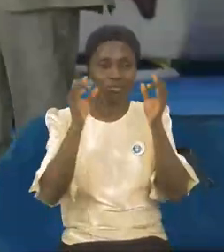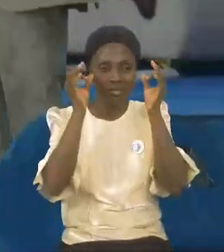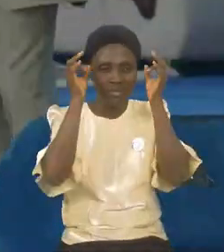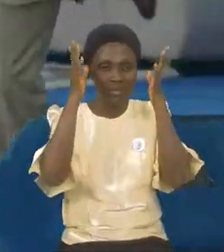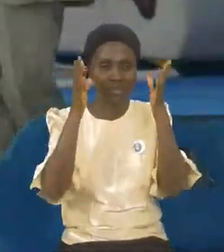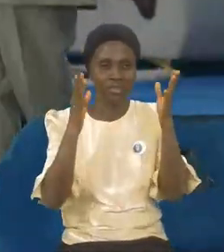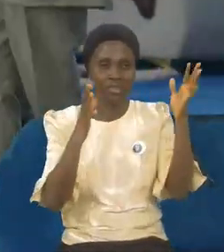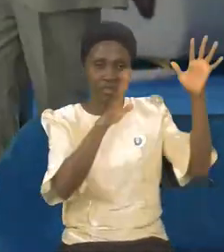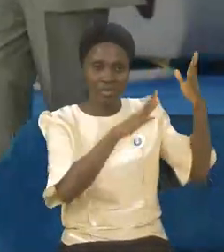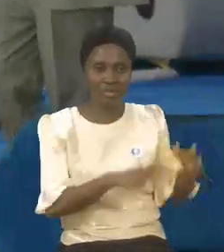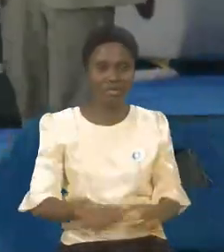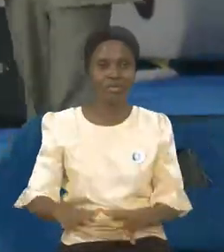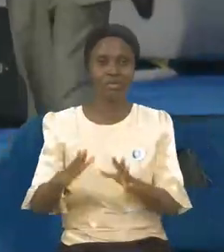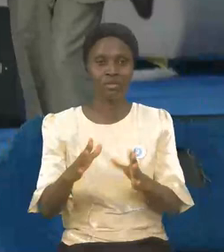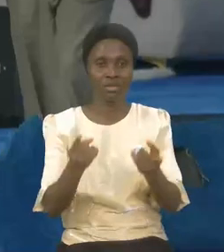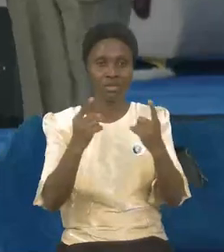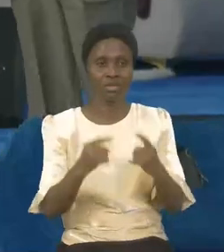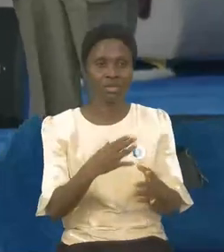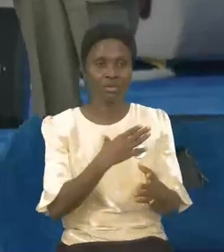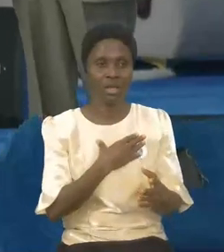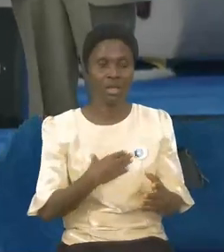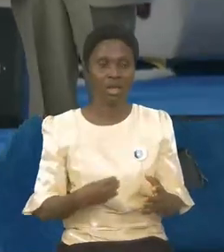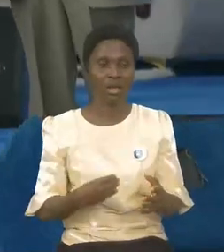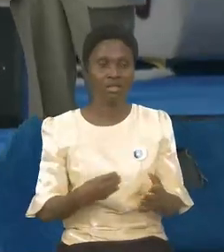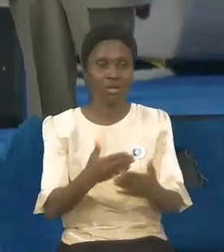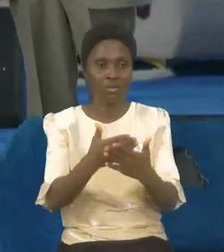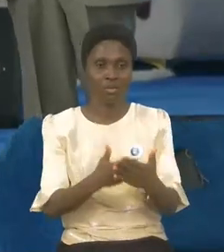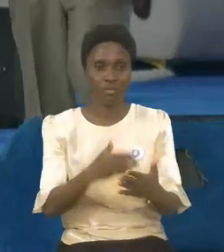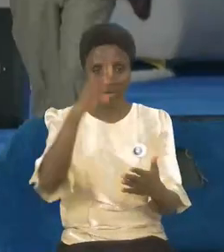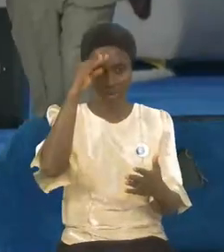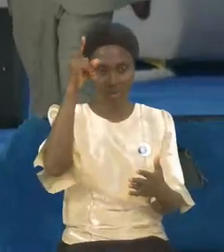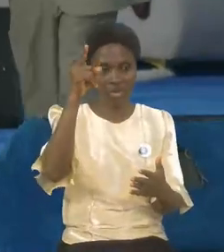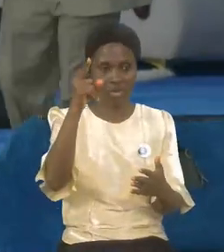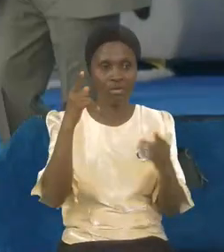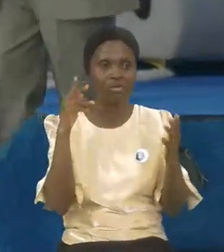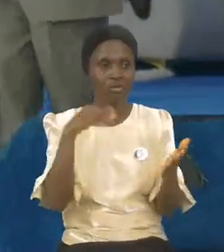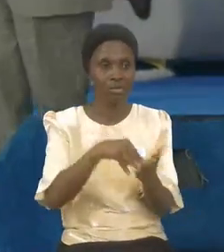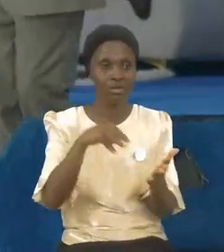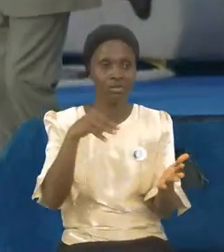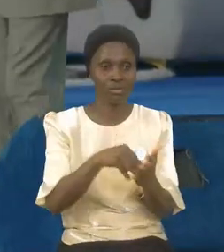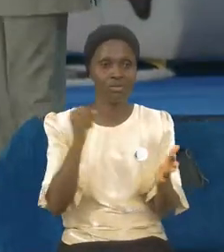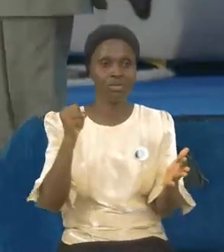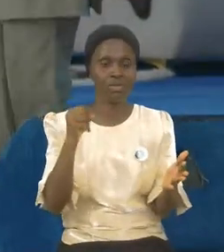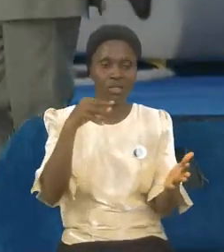Un fleuve de feu coulait et sortait de devant lui.